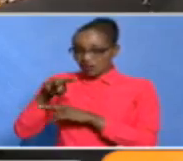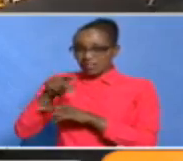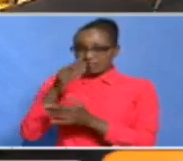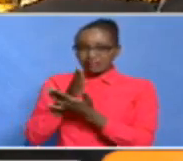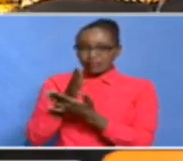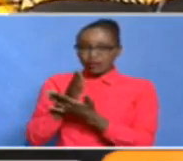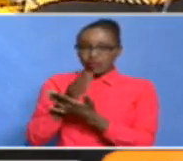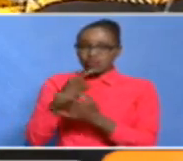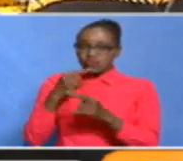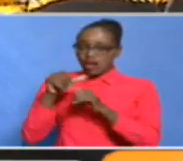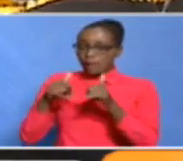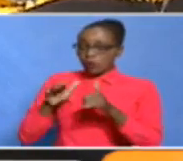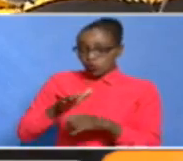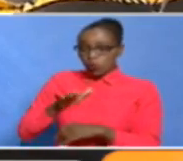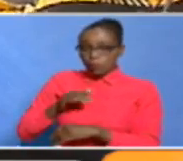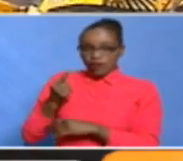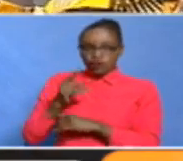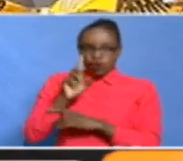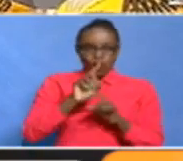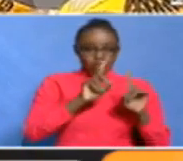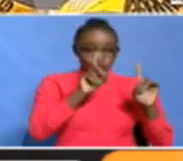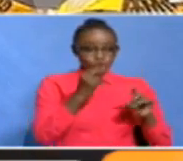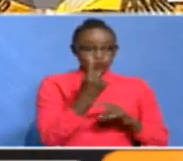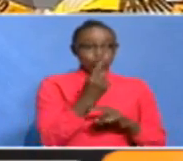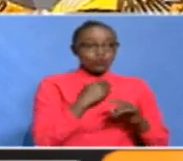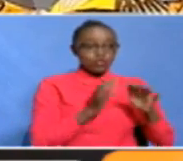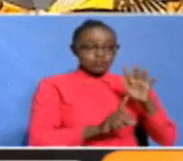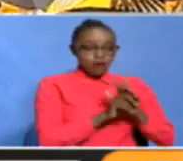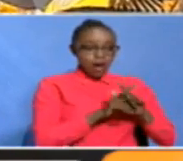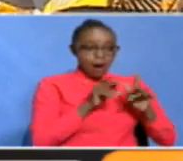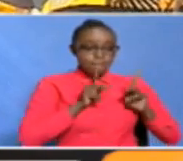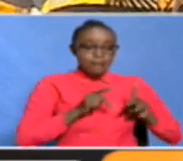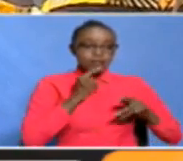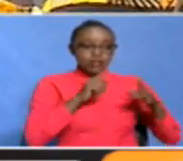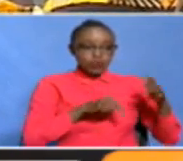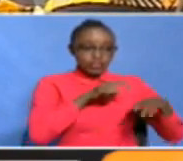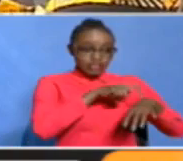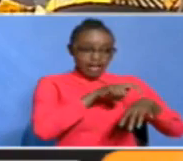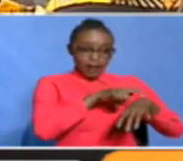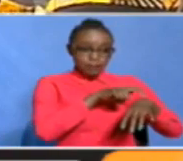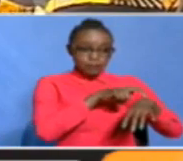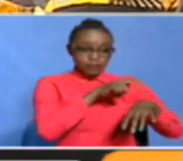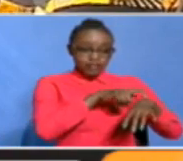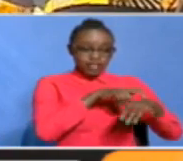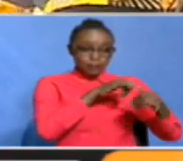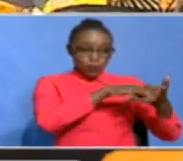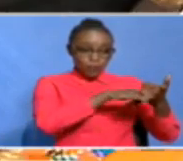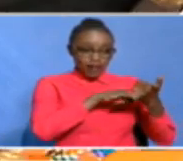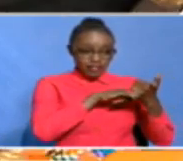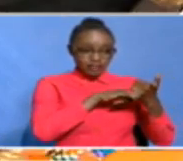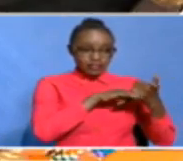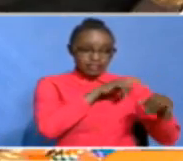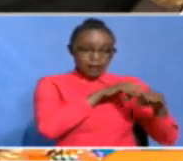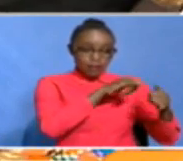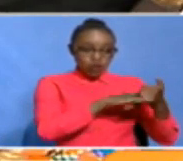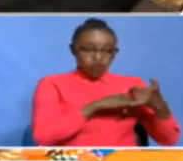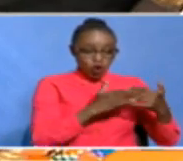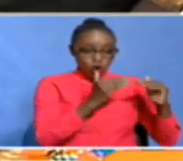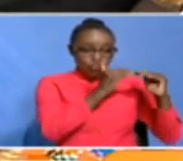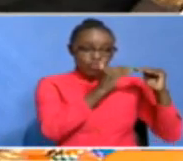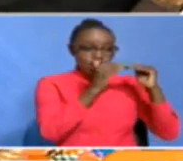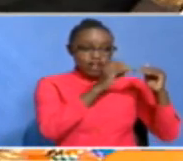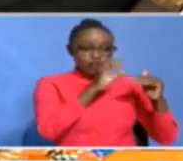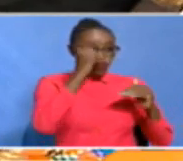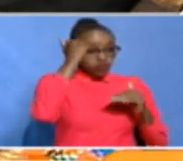tulikuwa tunazungumzia mwanamke. Kuna swali moja ningependa kusema. Kuna watu wanasema kwamba mnapokuwa mnaoana ama daraja la elimu